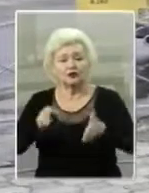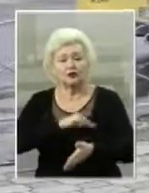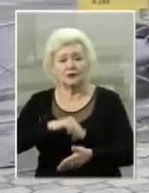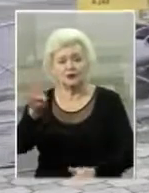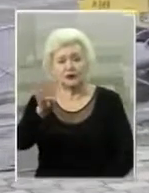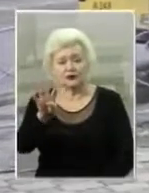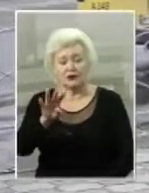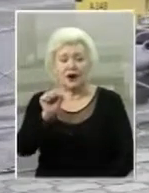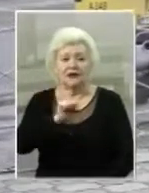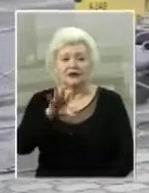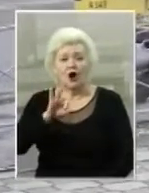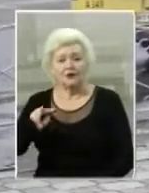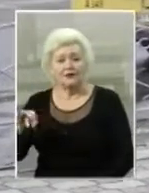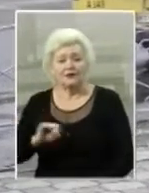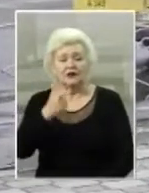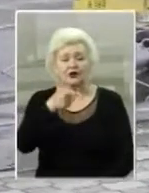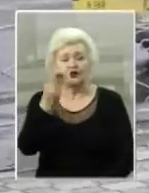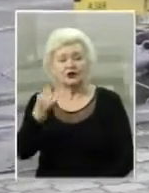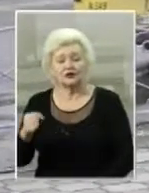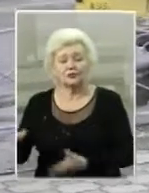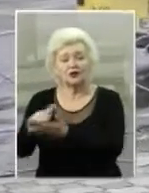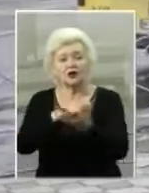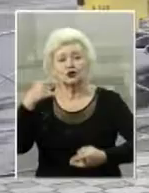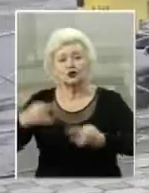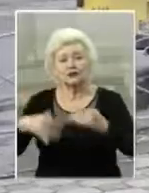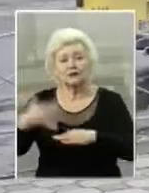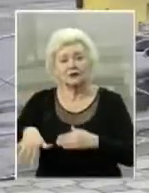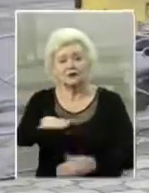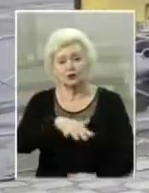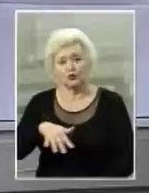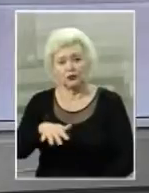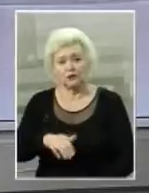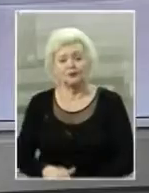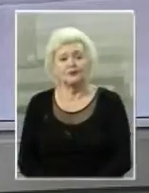4. Аліна Олефір, Григорій Шматко, Суспільне, Херсон.